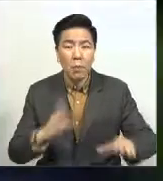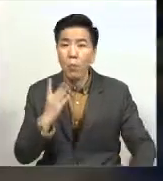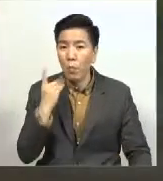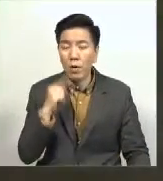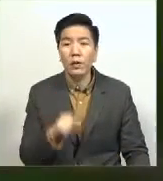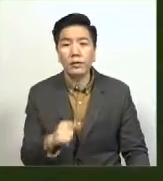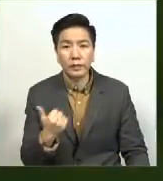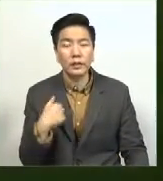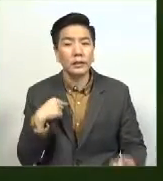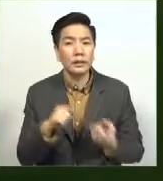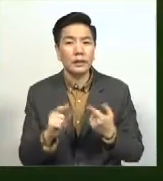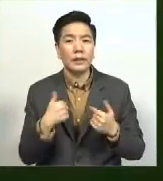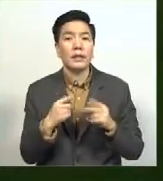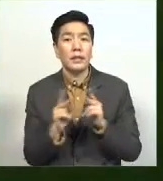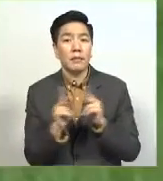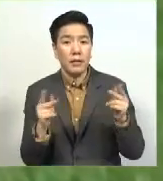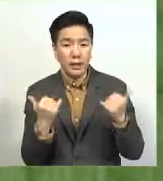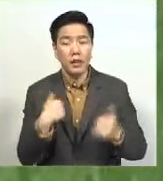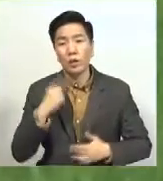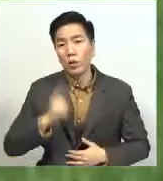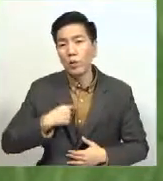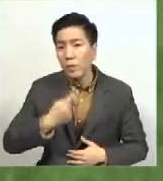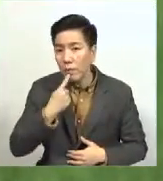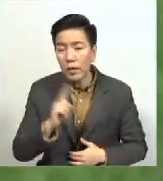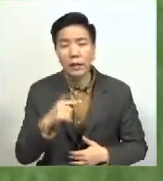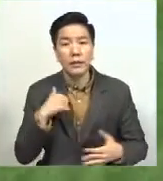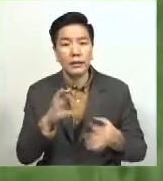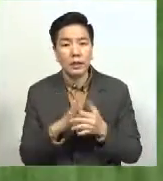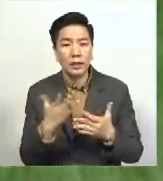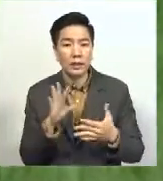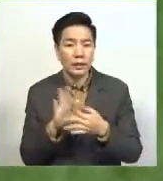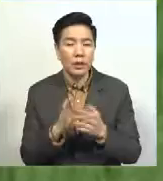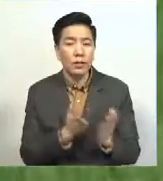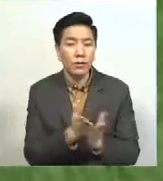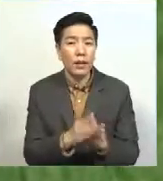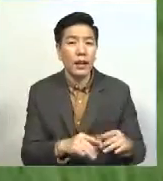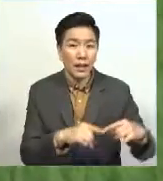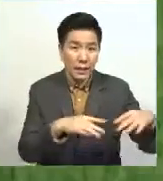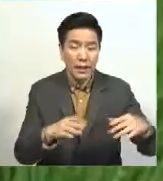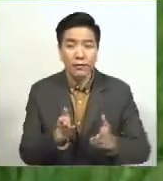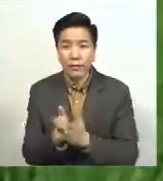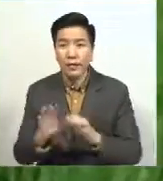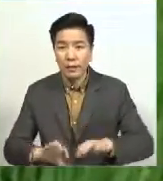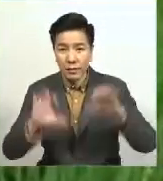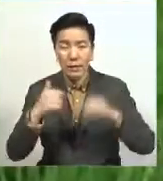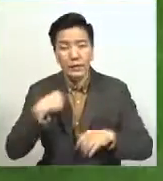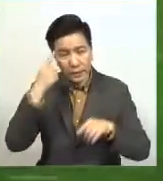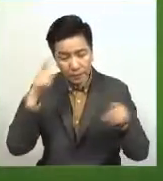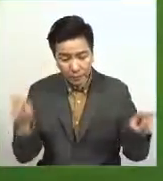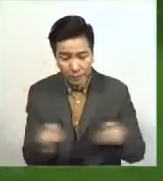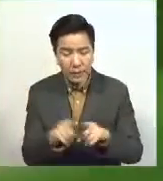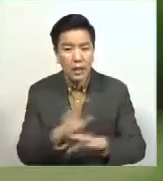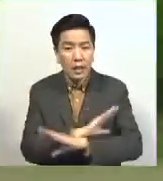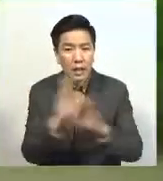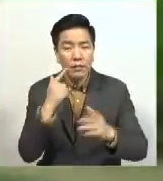านนี้ ใช่ทั้งที่คณะกรรมการเนี่ยต้องบอกว่านะคะก็มีในส่วนของทั้งฝ่ายค้านแล้วก็ฝ่ายรัฐบาลที่เห็นต้องการที่จะมีการ